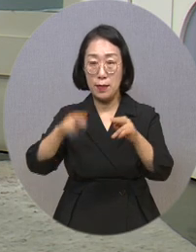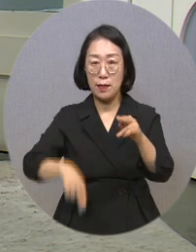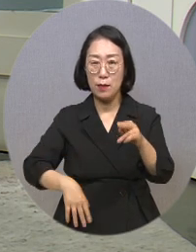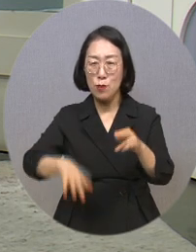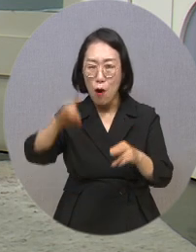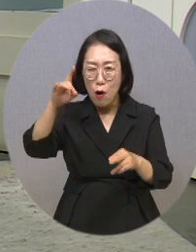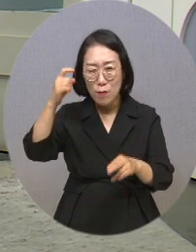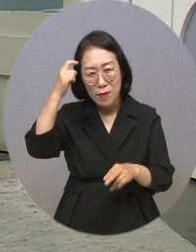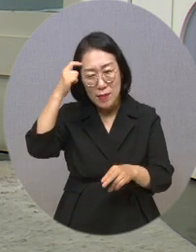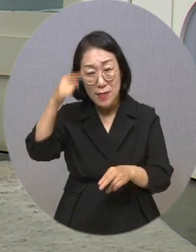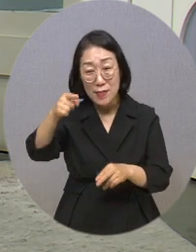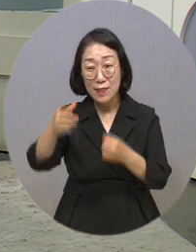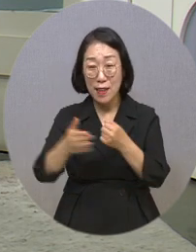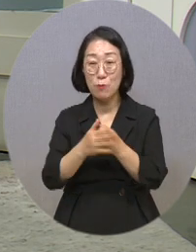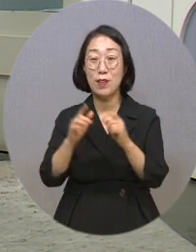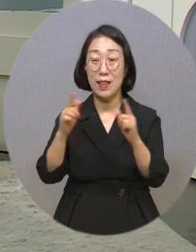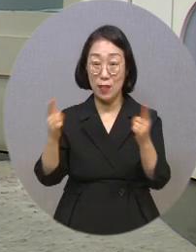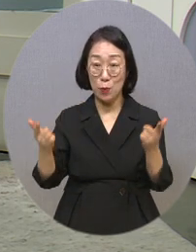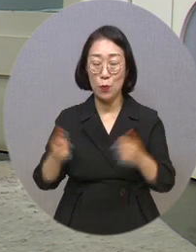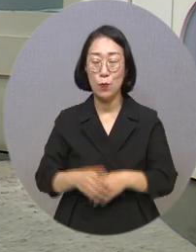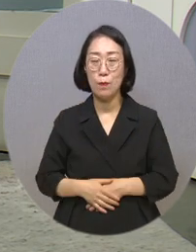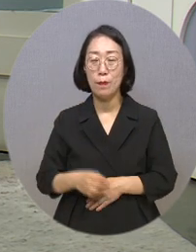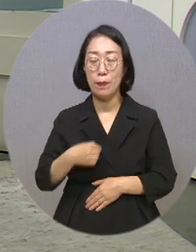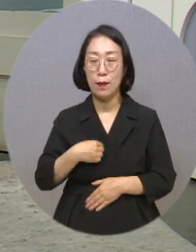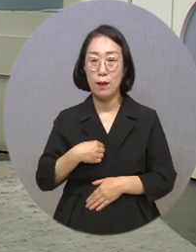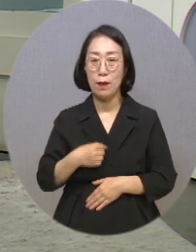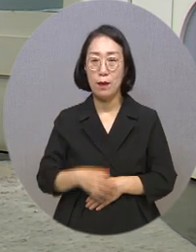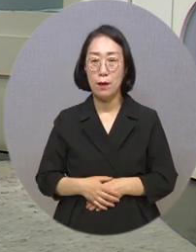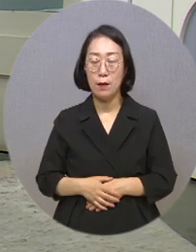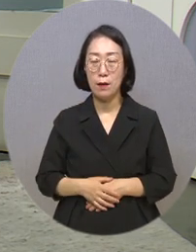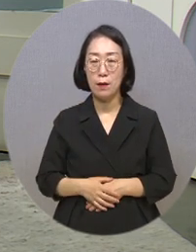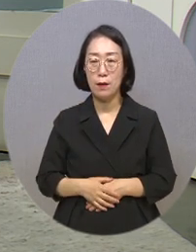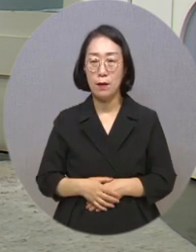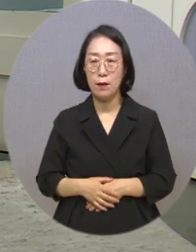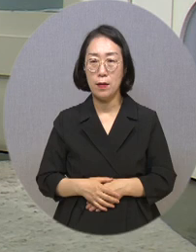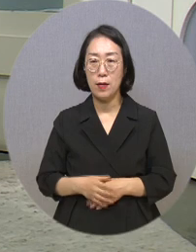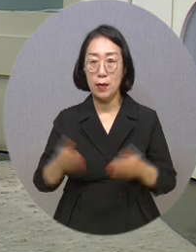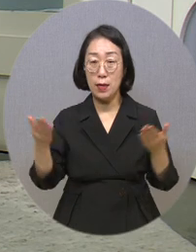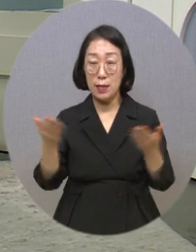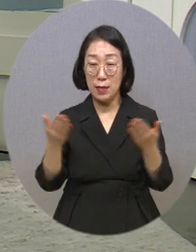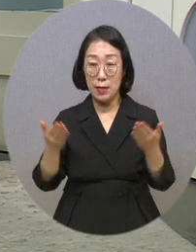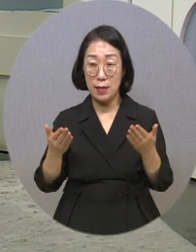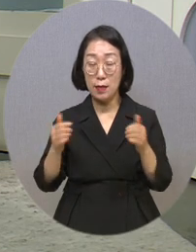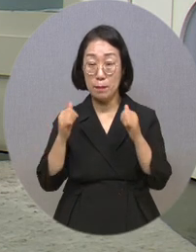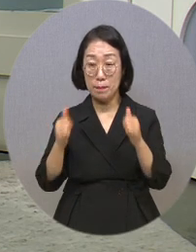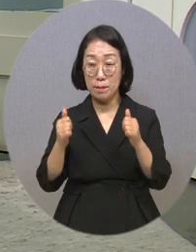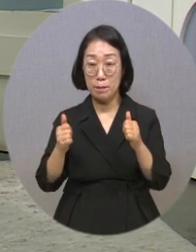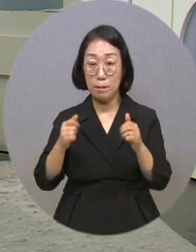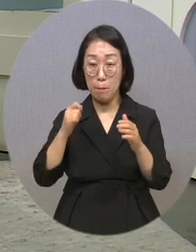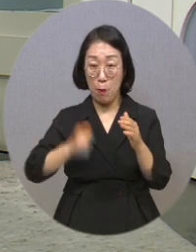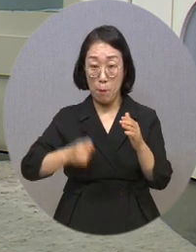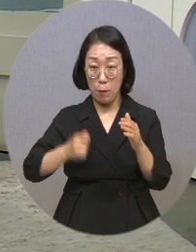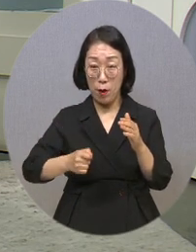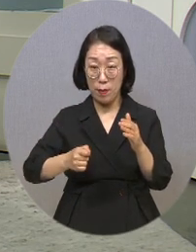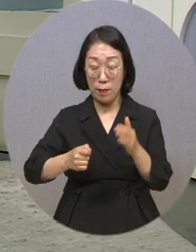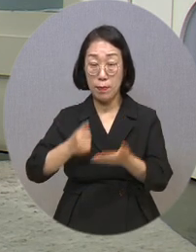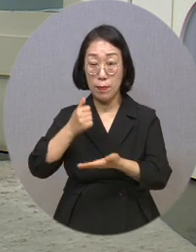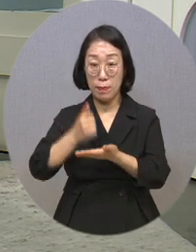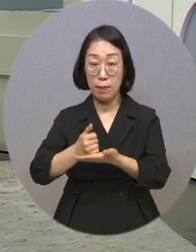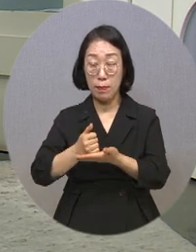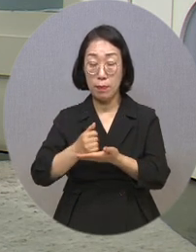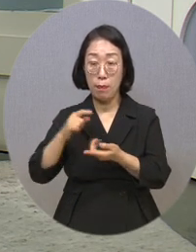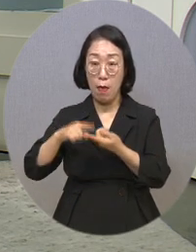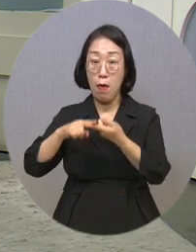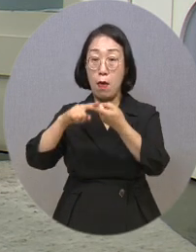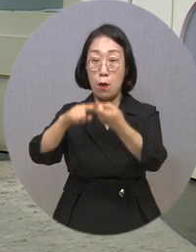건 아니고요. 그 당시에 그 제가 이제 법관으로 계속 가려고 생각을 한 거는 사실이었는데